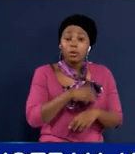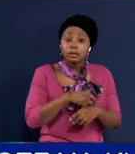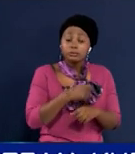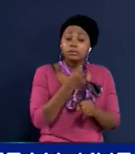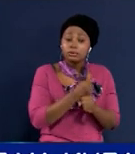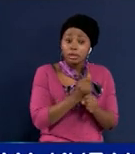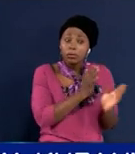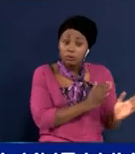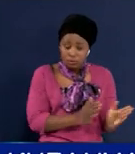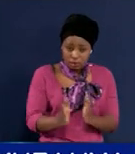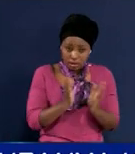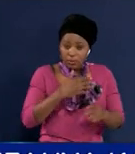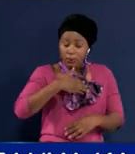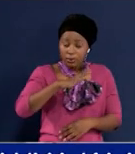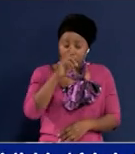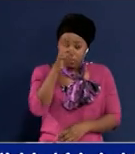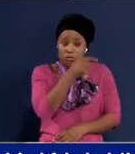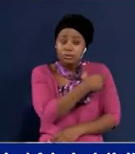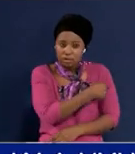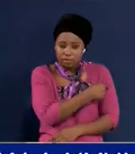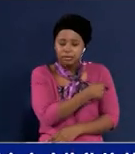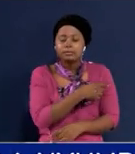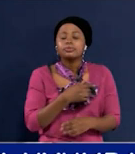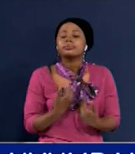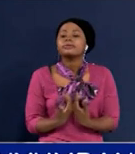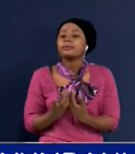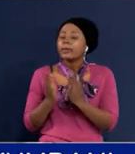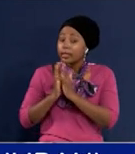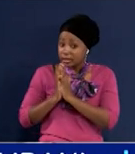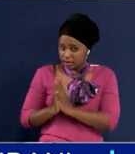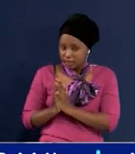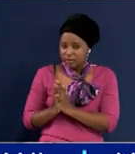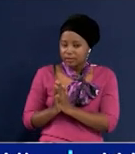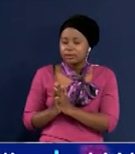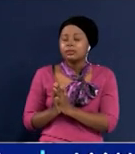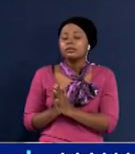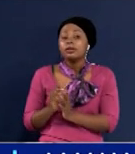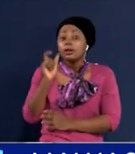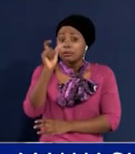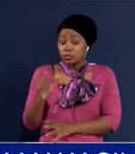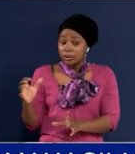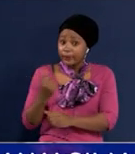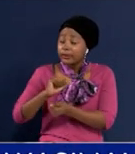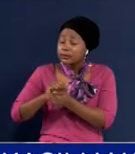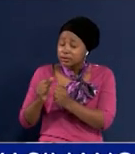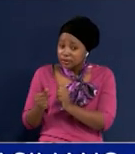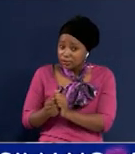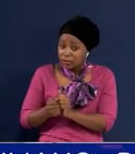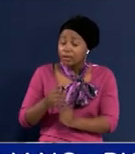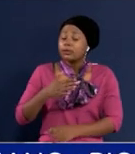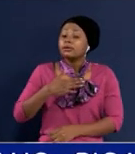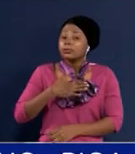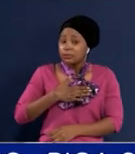unafanyika utaratibu sasa kumpeleka hospitali? Asante sana. Kwa kweli mtu anapopata tatizo la